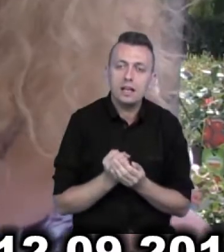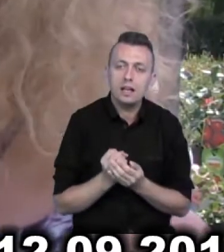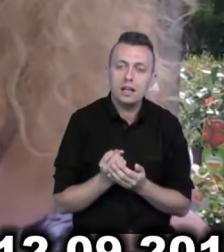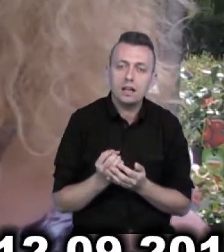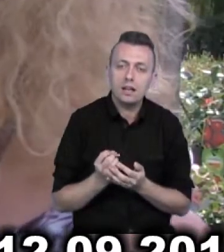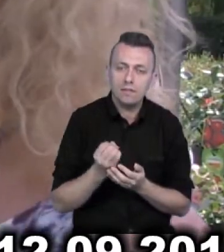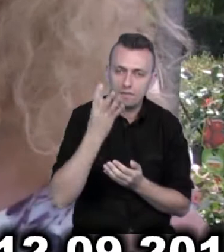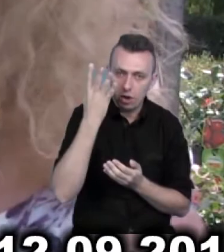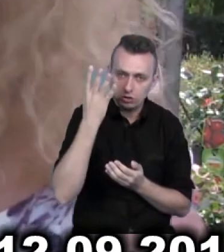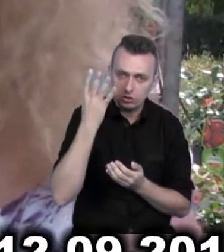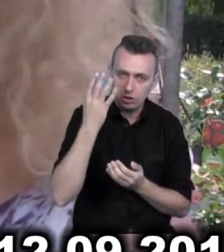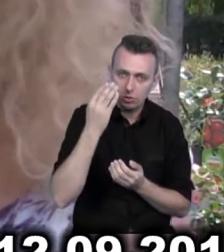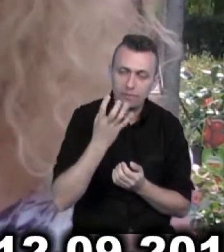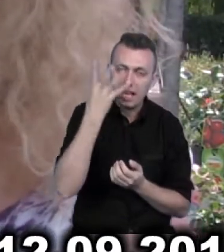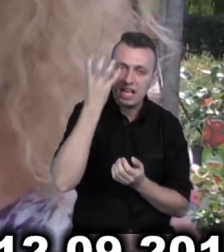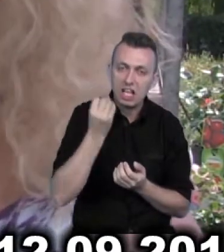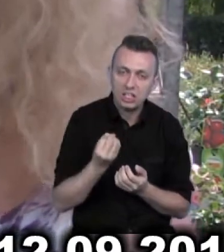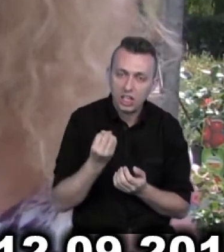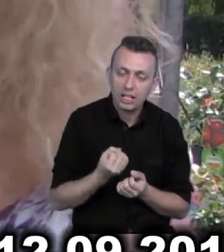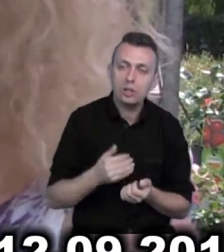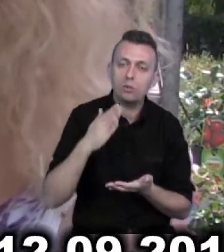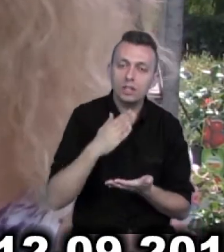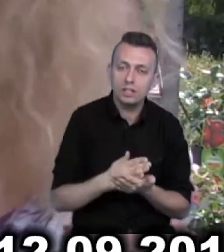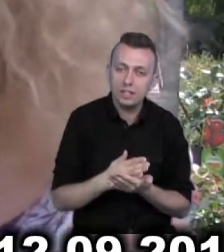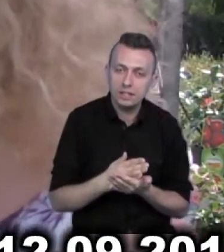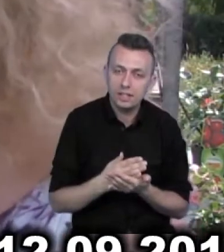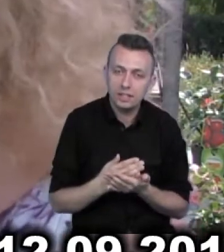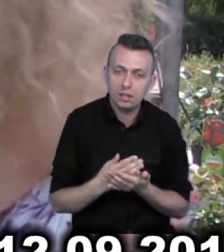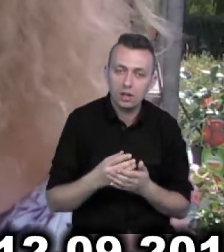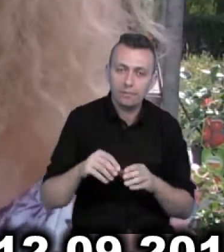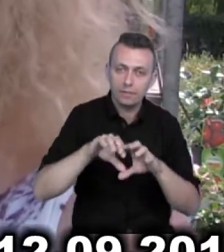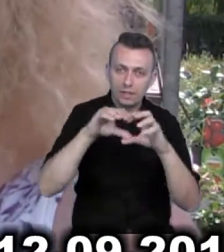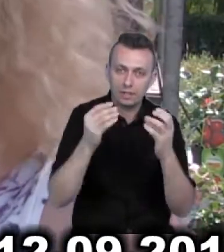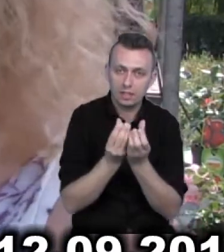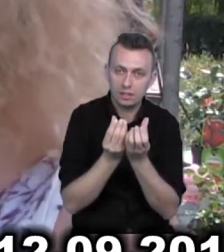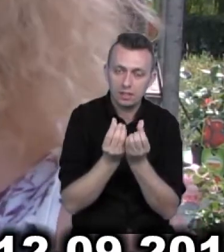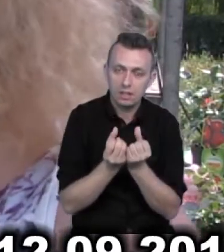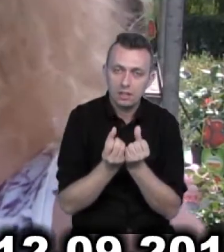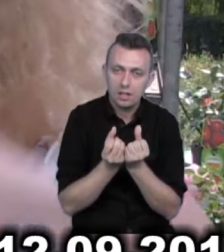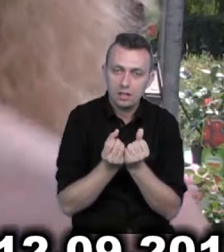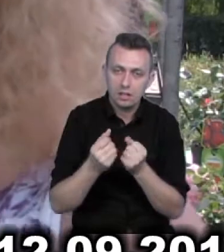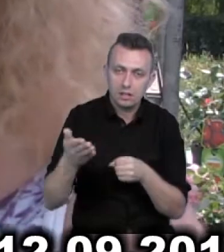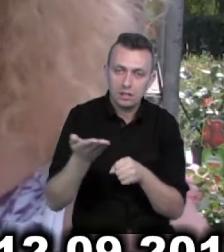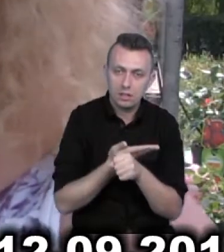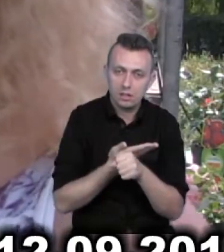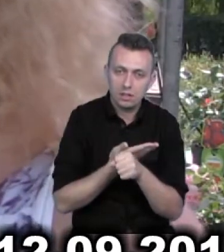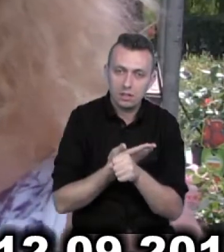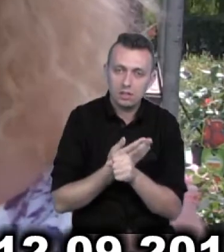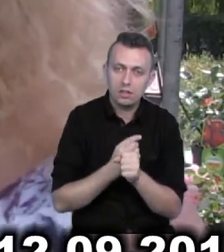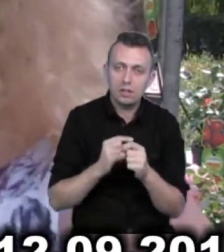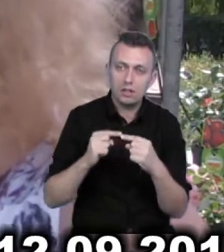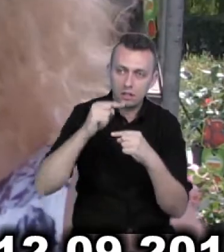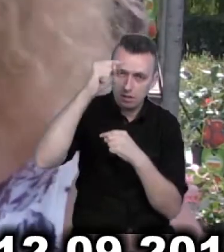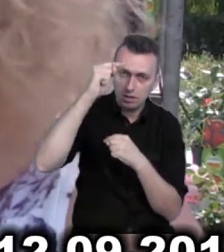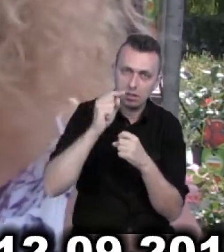przekwitłe kwiatostany i zostawiamy pędy takie wysokie, jakie są, ponieważ mróz wchodząc od środka